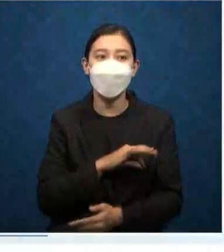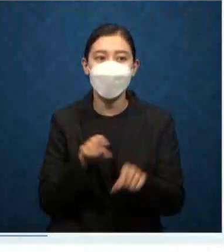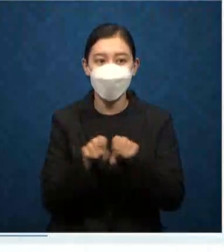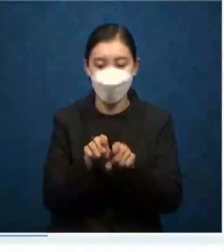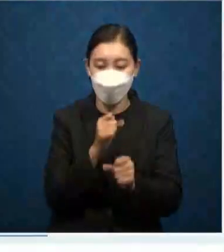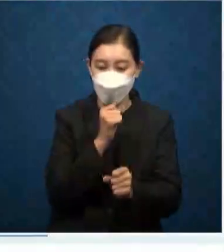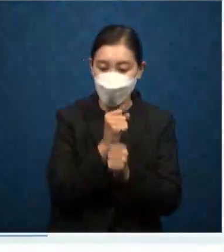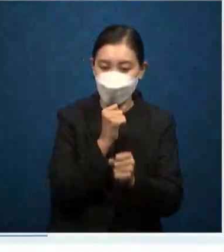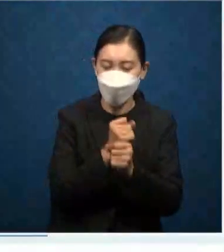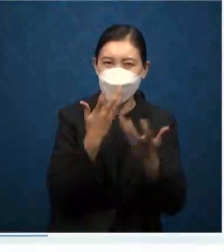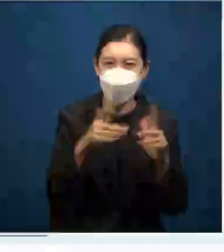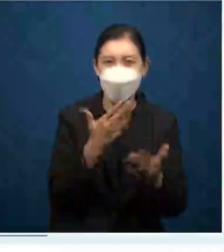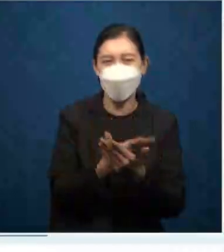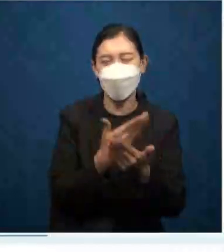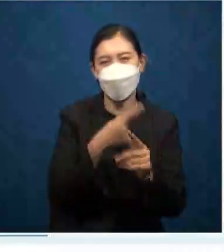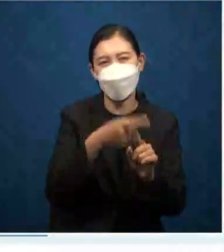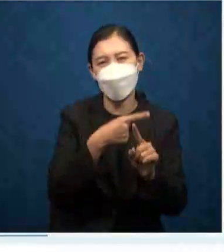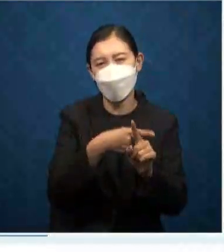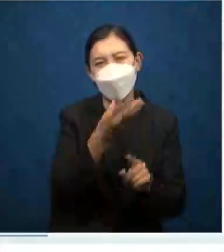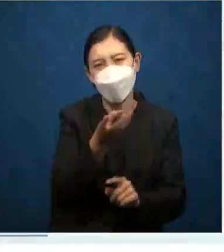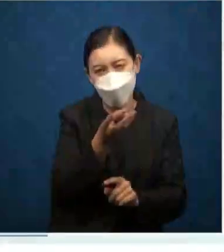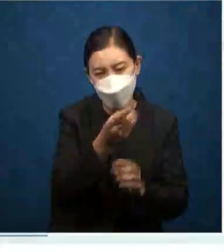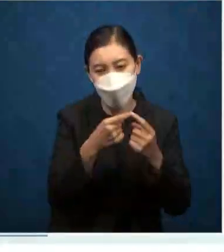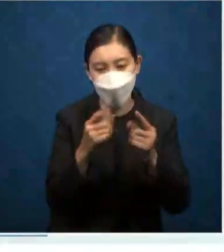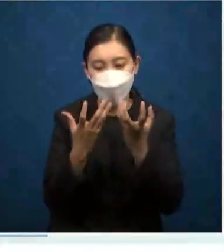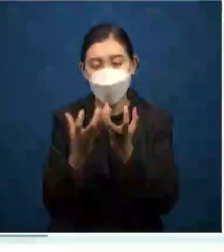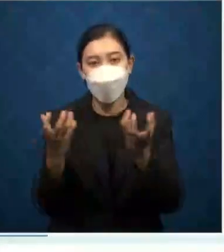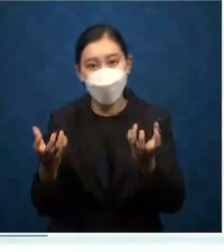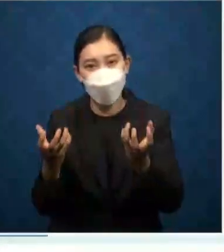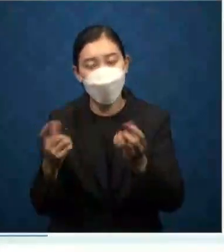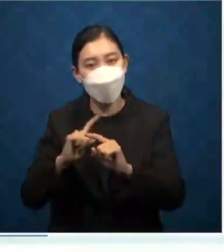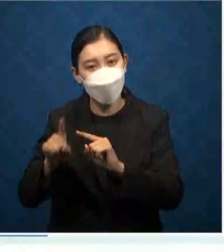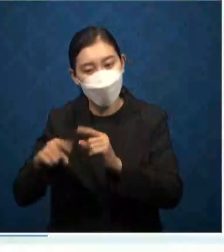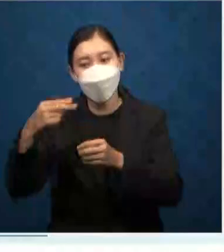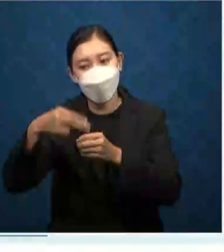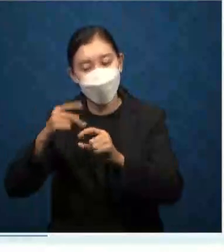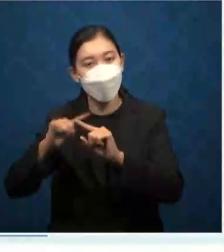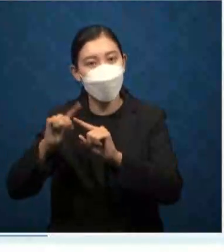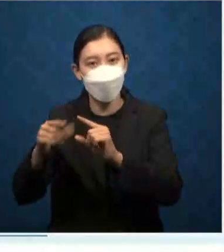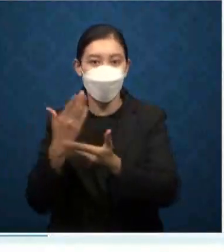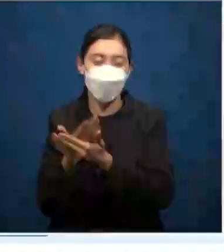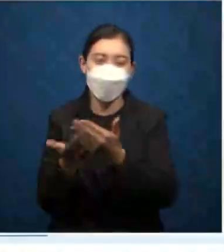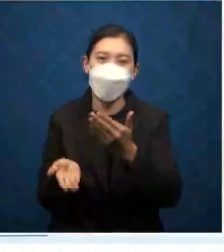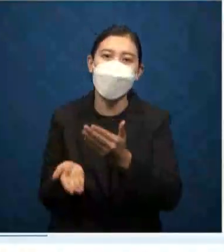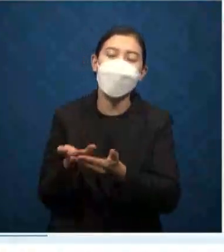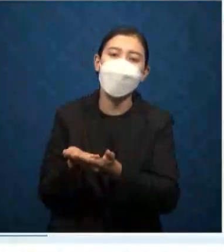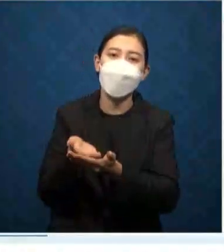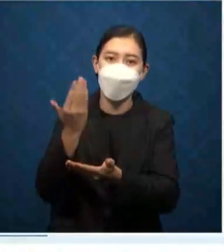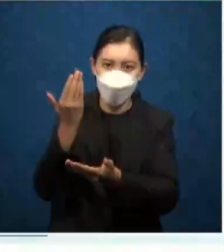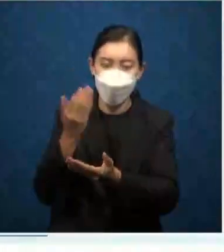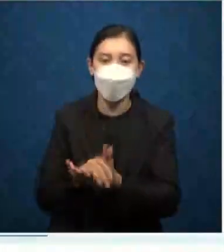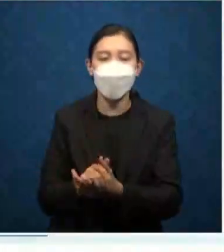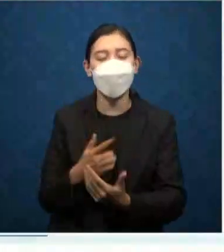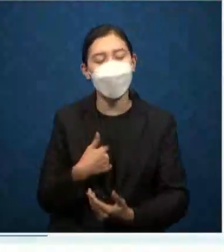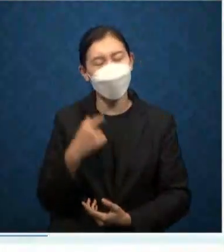นะครับในขณะที่ค่าใช้จ่ายด้านบุคลากรนั้นไม่ได้หยุดอยู่กับที่เลยเพิ่มขึ้นตลอดเวลานะครับทำอย่างไรรัฐบาล